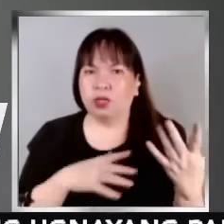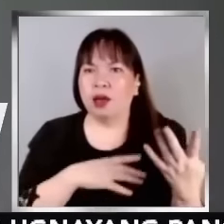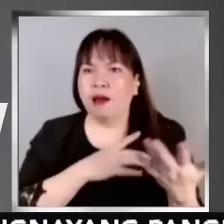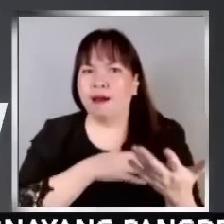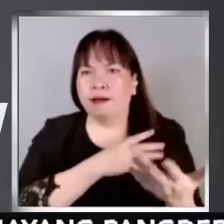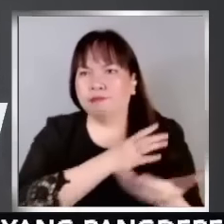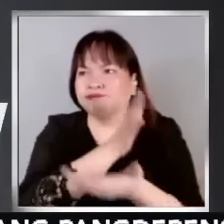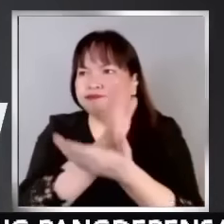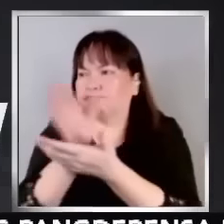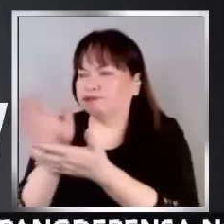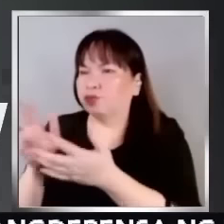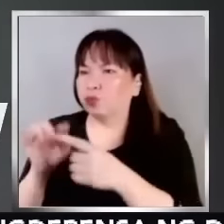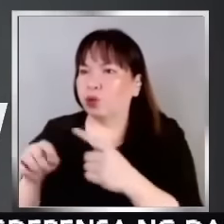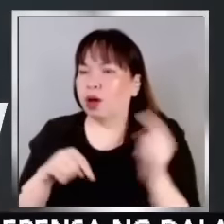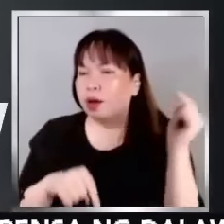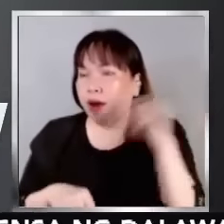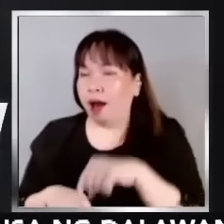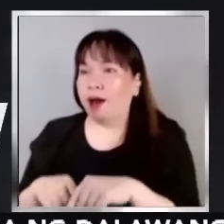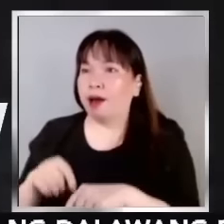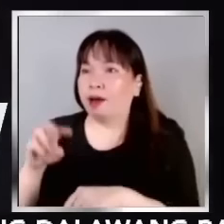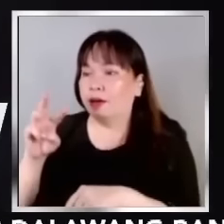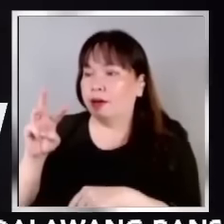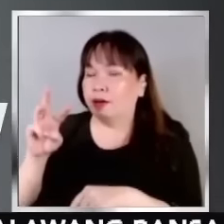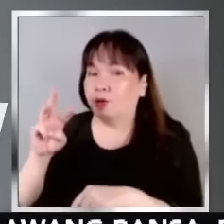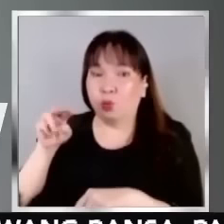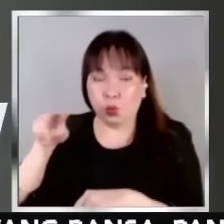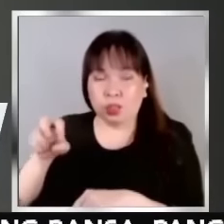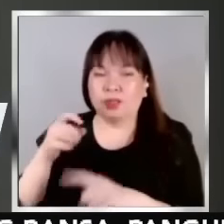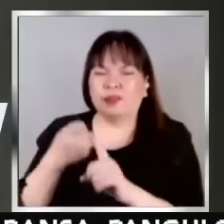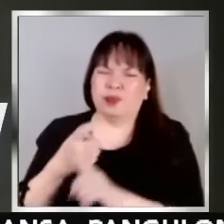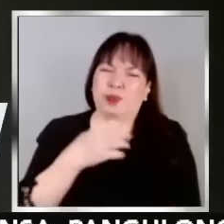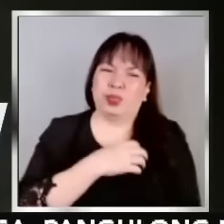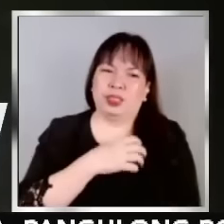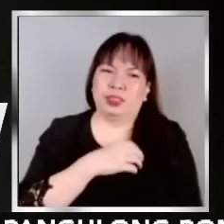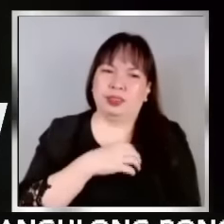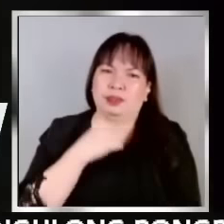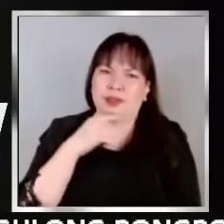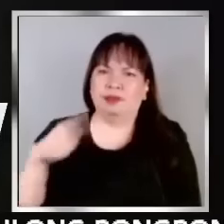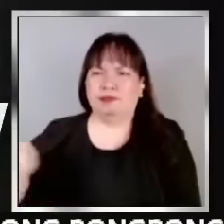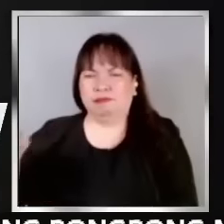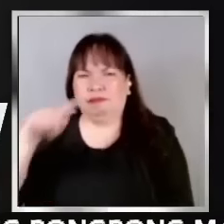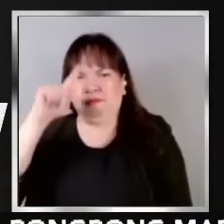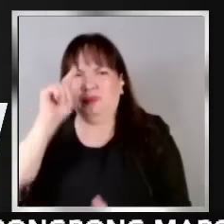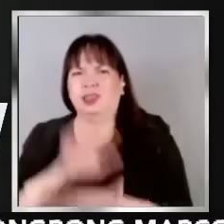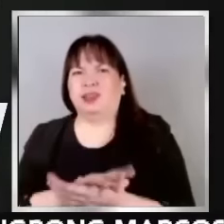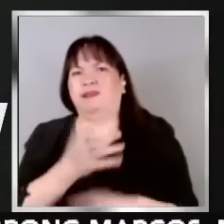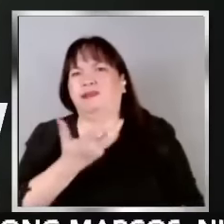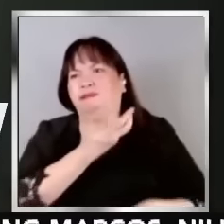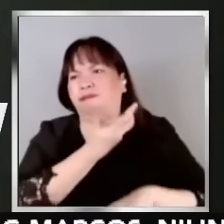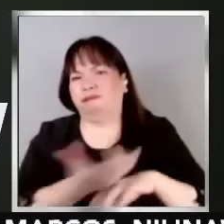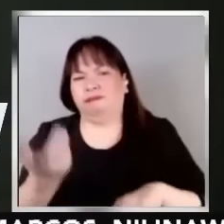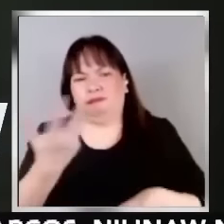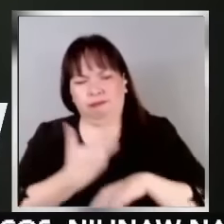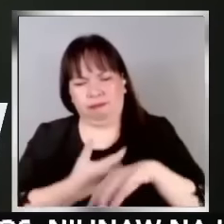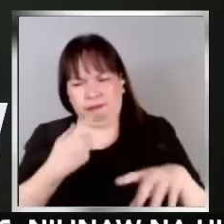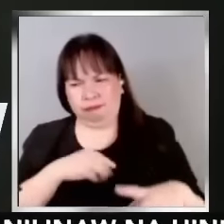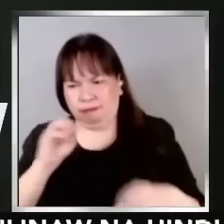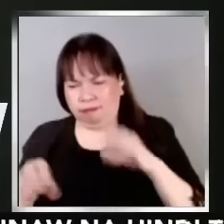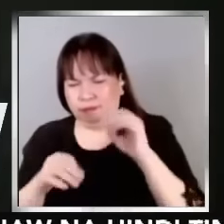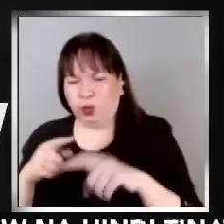umano'y saksi ng mga pulis. Naniniwala rin daw silang itinanim ang mga nakuhang ebidensya, lalo't